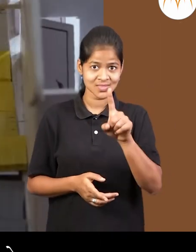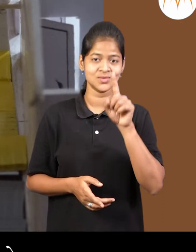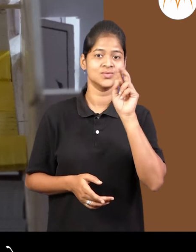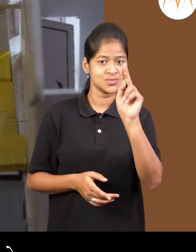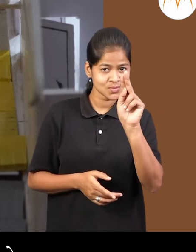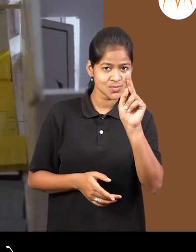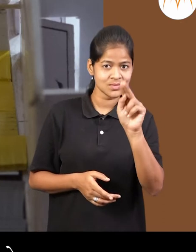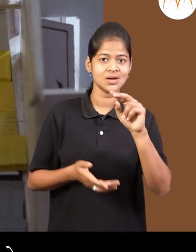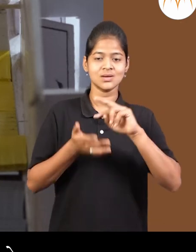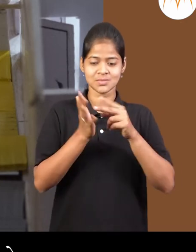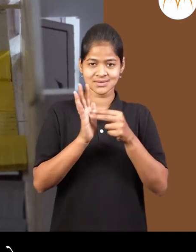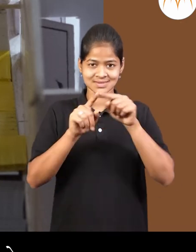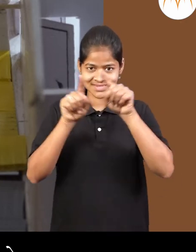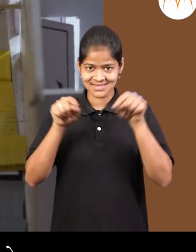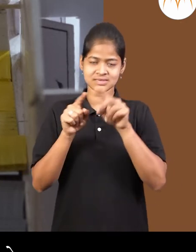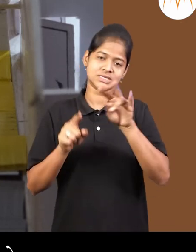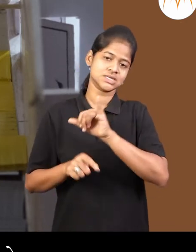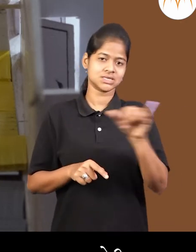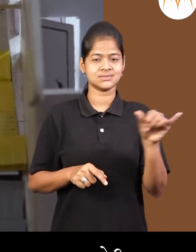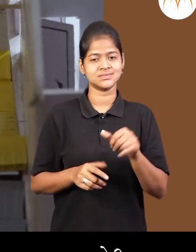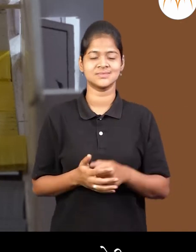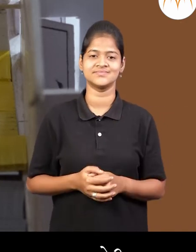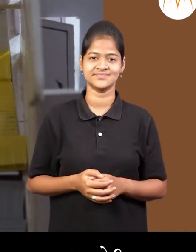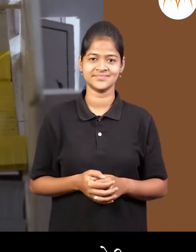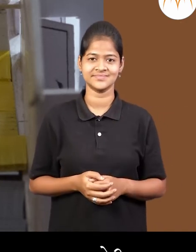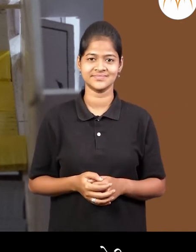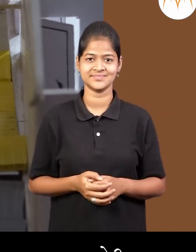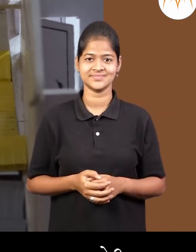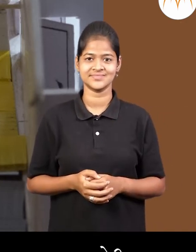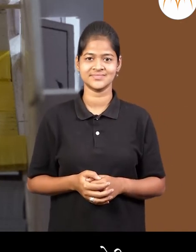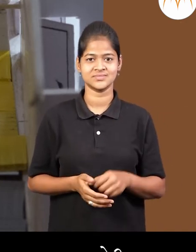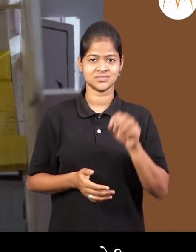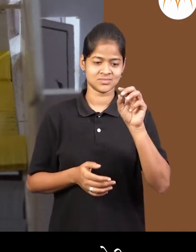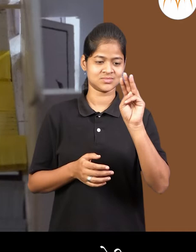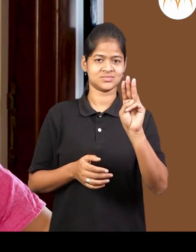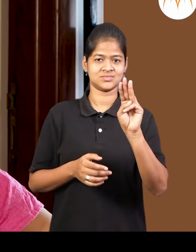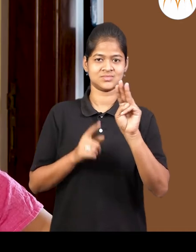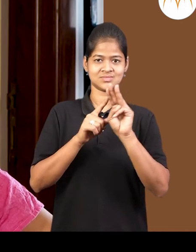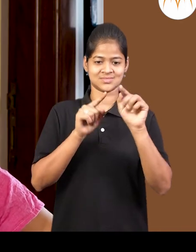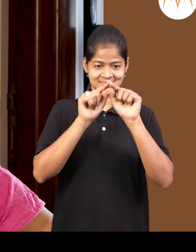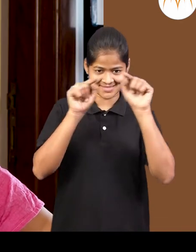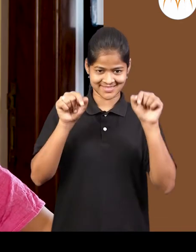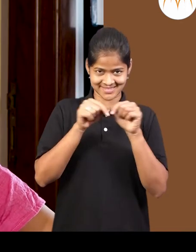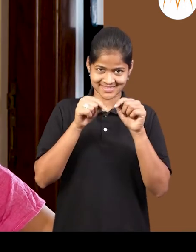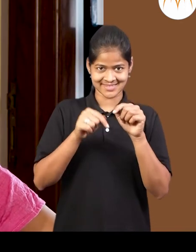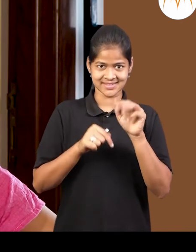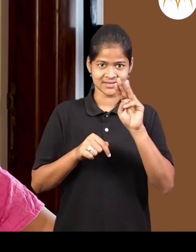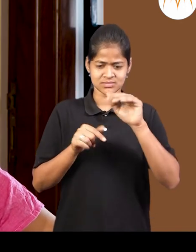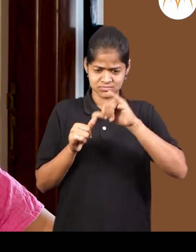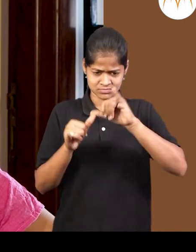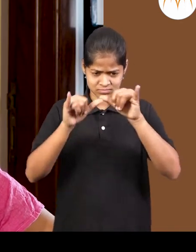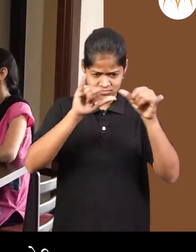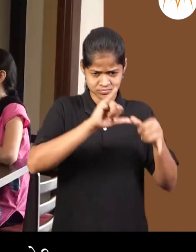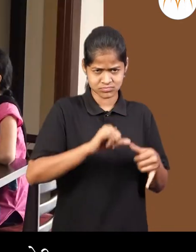एक फरशी असं समजूया आपण, ठीक आहे? आता मला सांग, या तुकड्याचा आकार कसा आहे? चौरस, सगळ्या बाजू एक